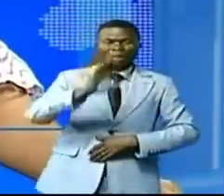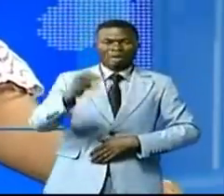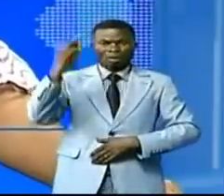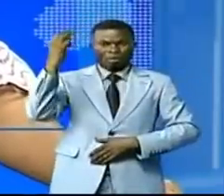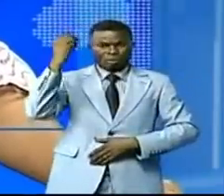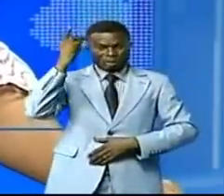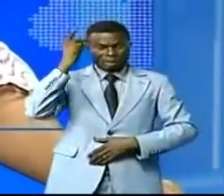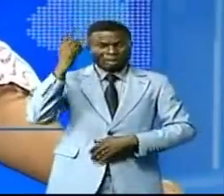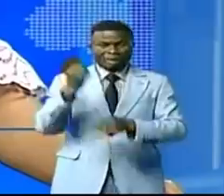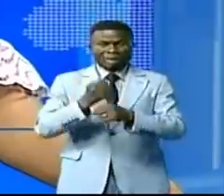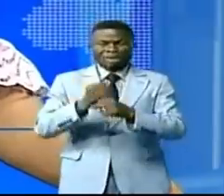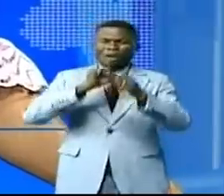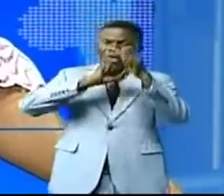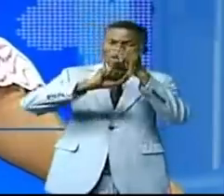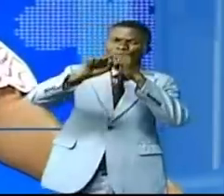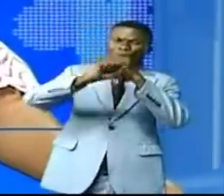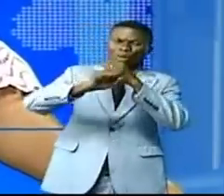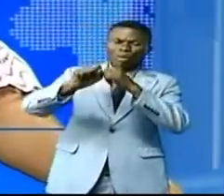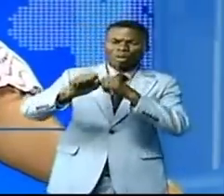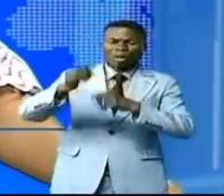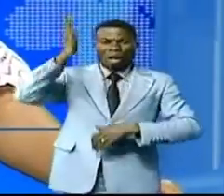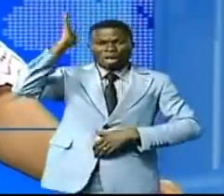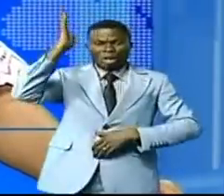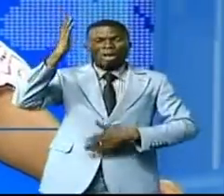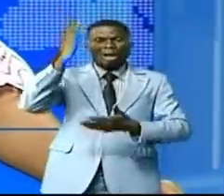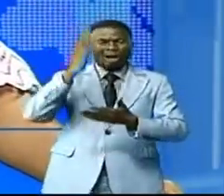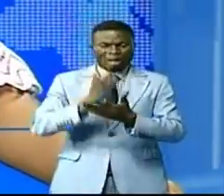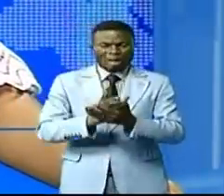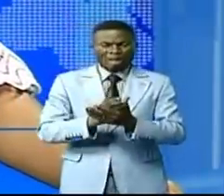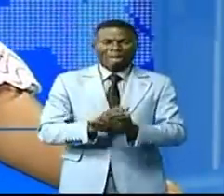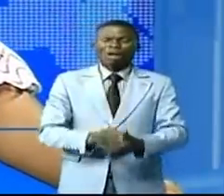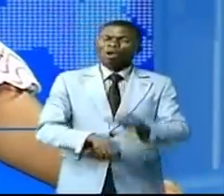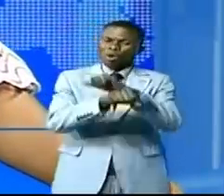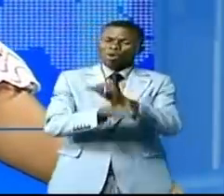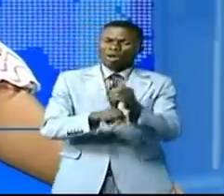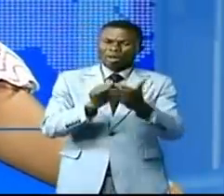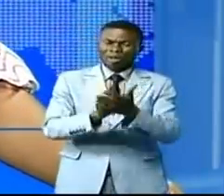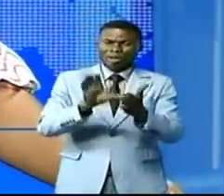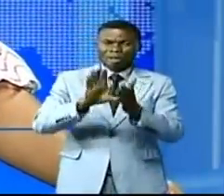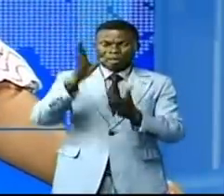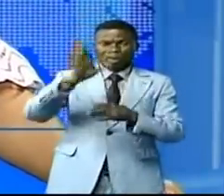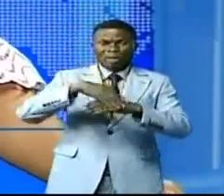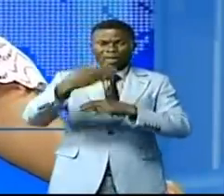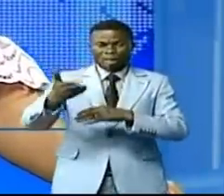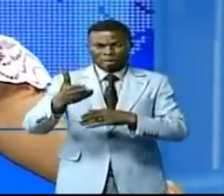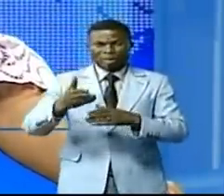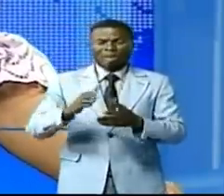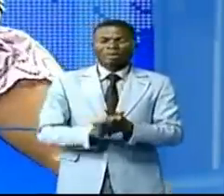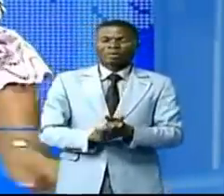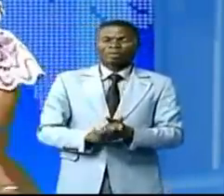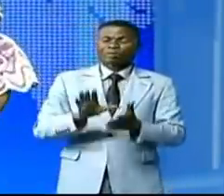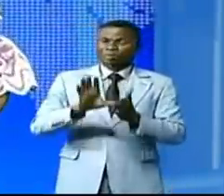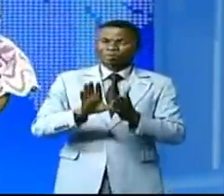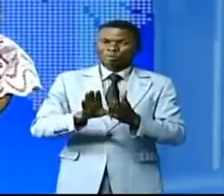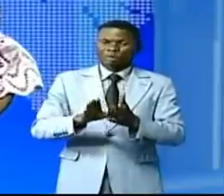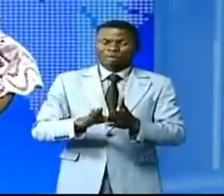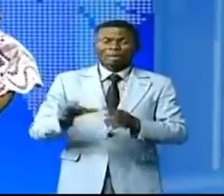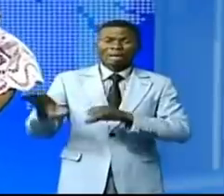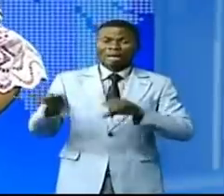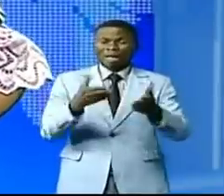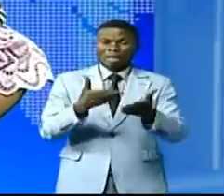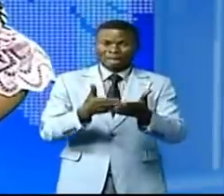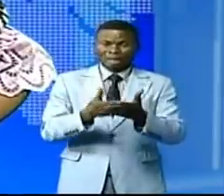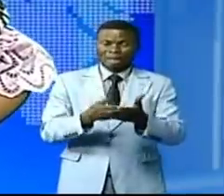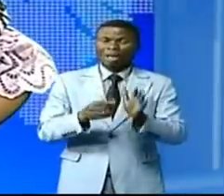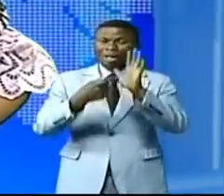la tâche de sensibiliser les Koulounas à arrêter cette pratique. Vous suivrez juste après ce journal en page magazine cette activité. Vous